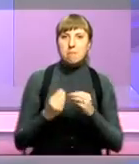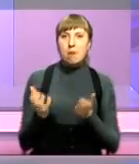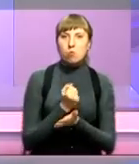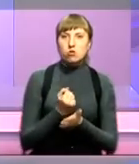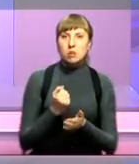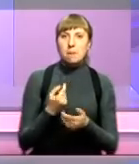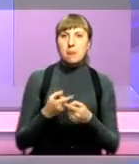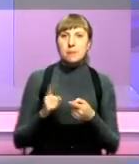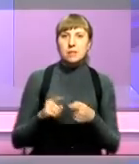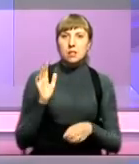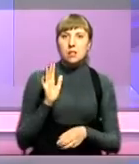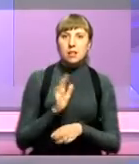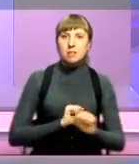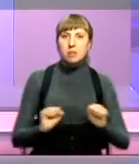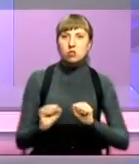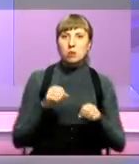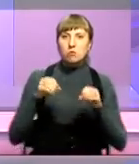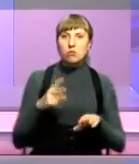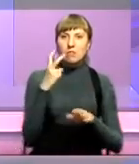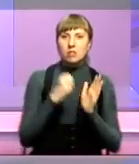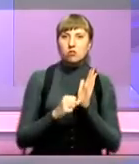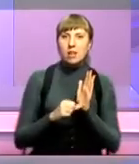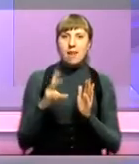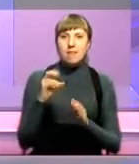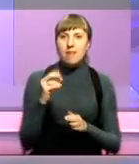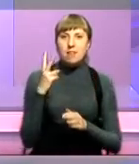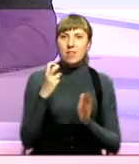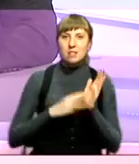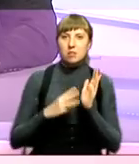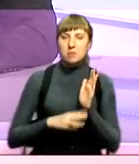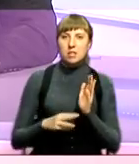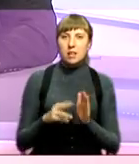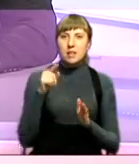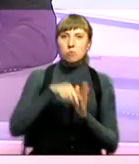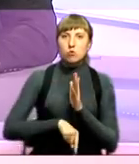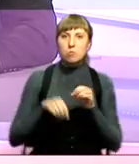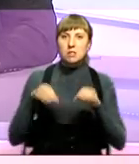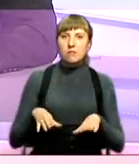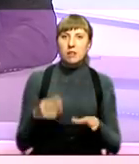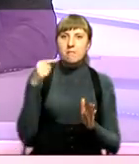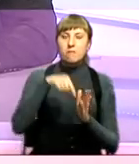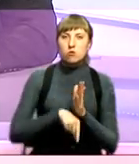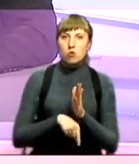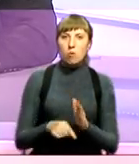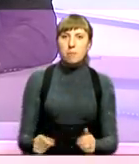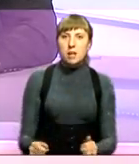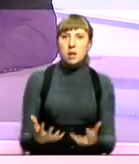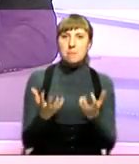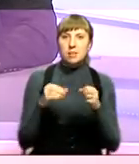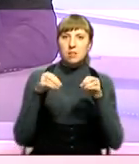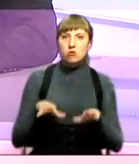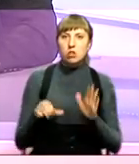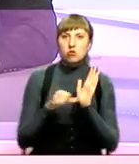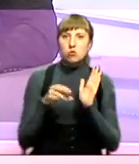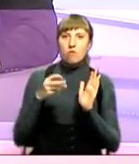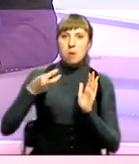распоряжение, постанова Национального банка 260, а не 280. Значит, там суть постановления в чем? Принято решение